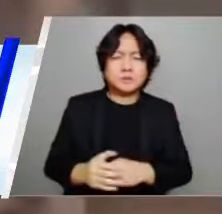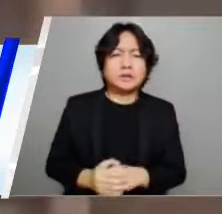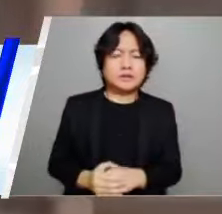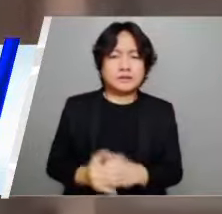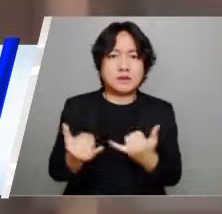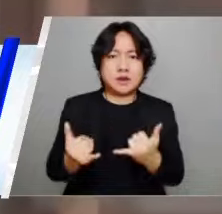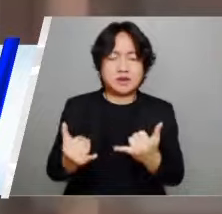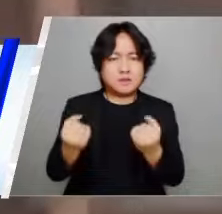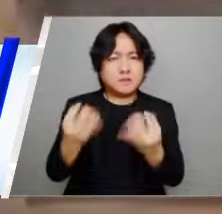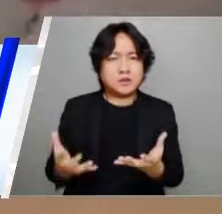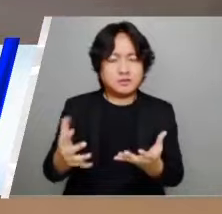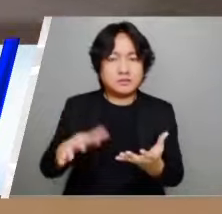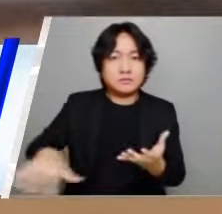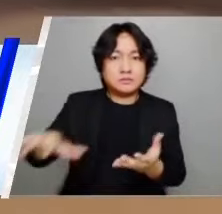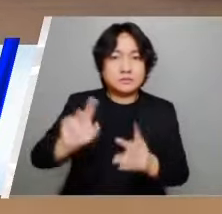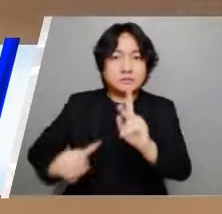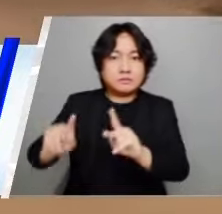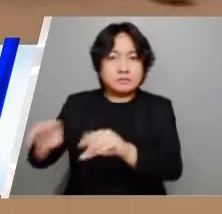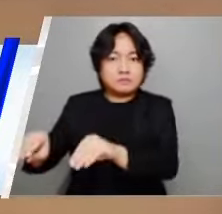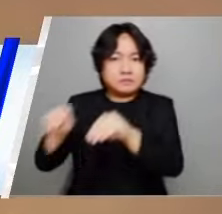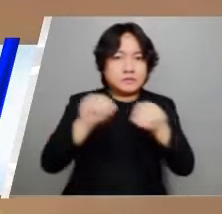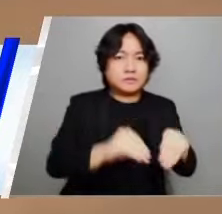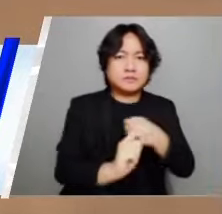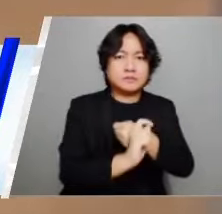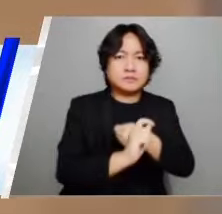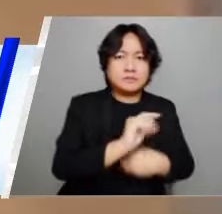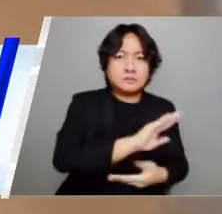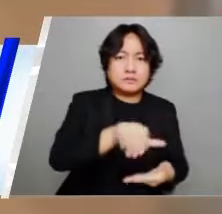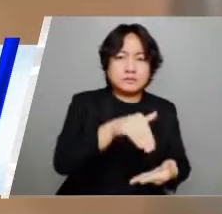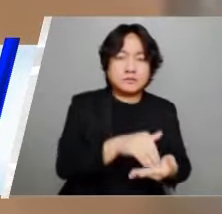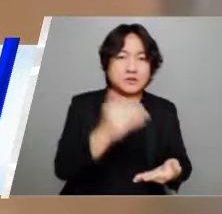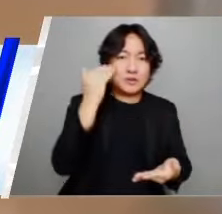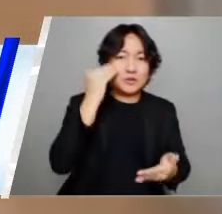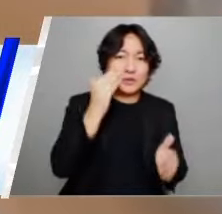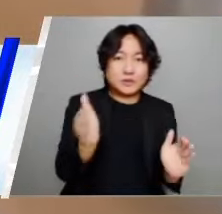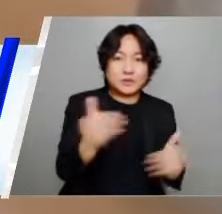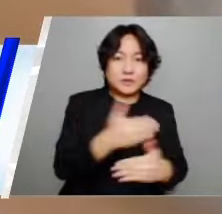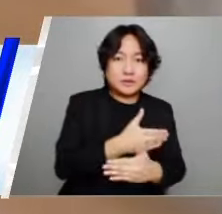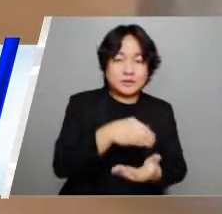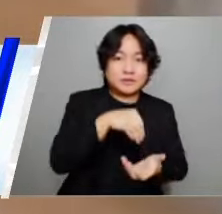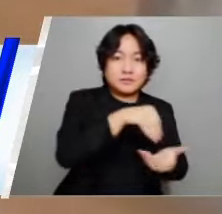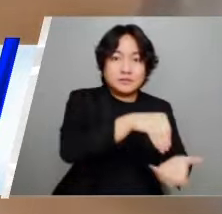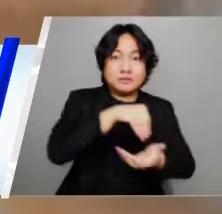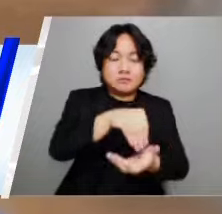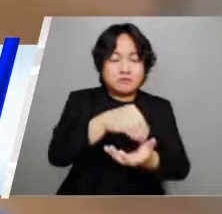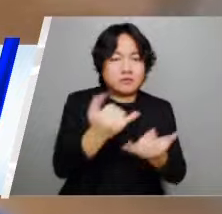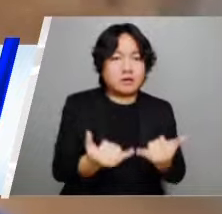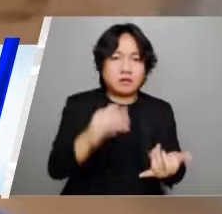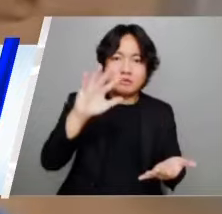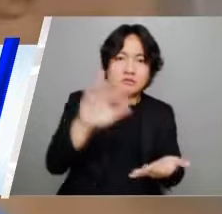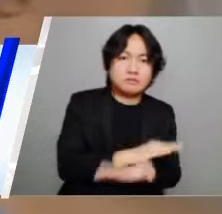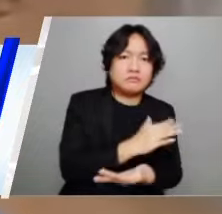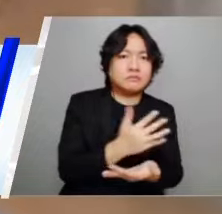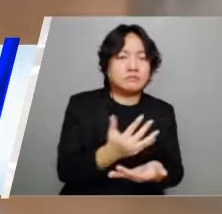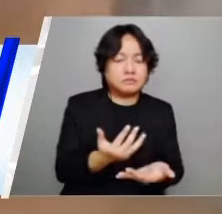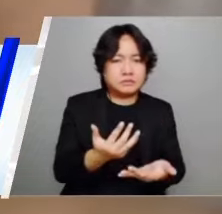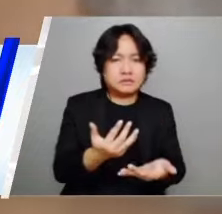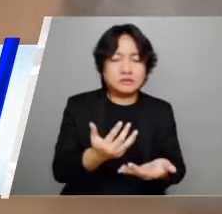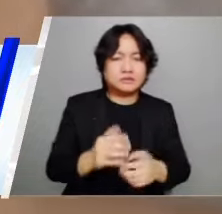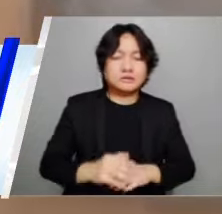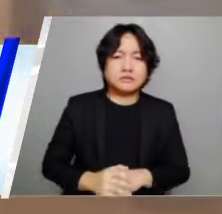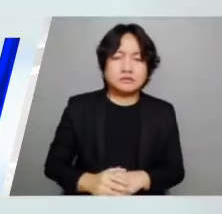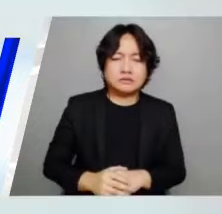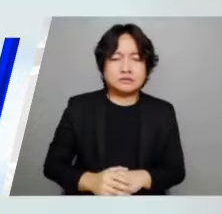Paubos na rin daw ang family food packs nila dahil kakadaan lang ng bagyong Christine. Nananawagan silang agad mapadalhan ang C-130 na may